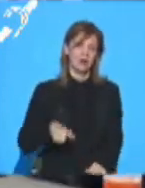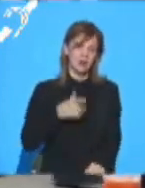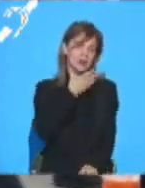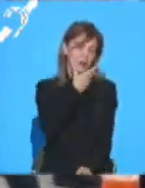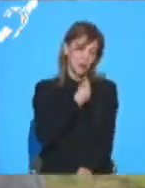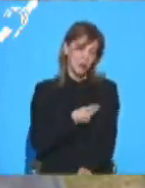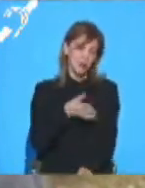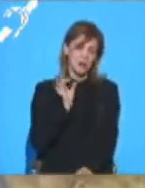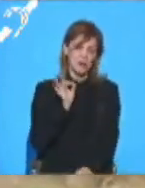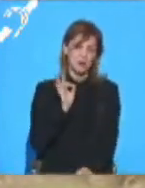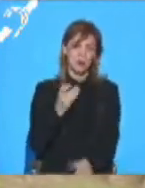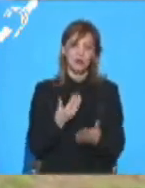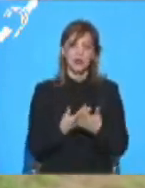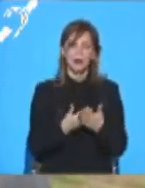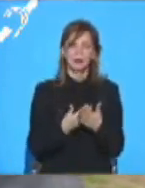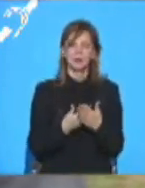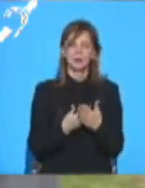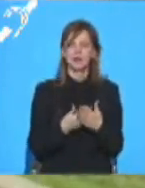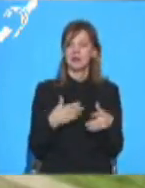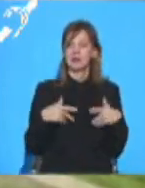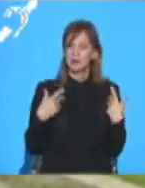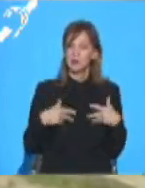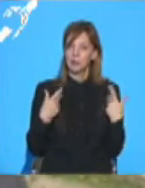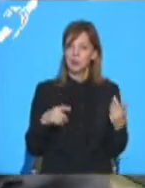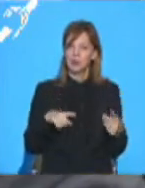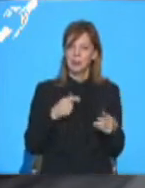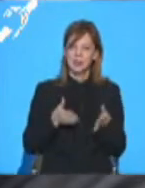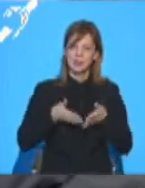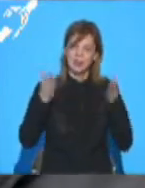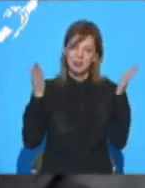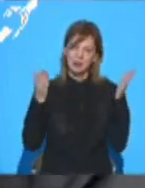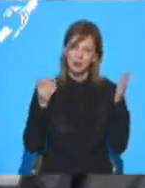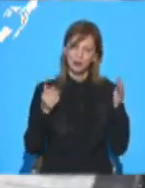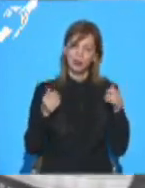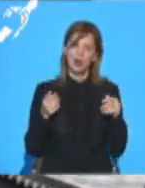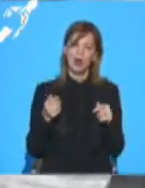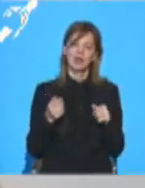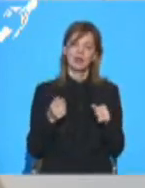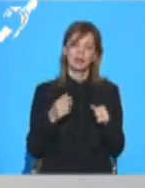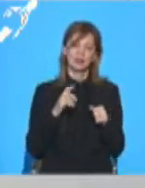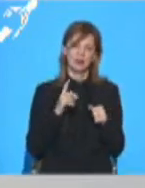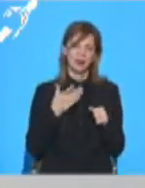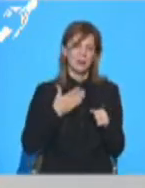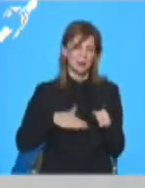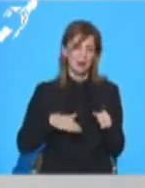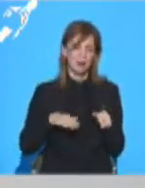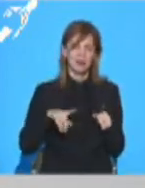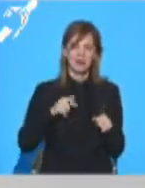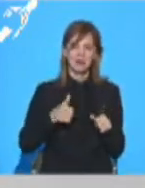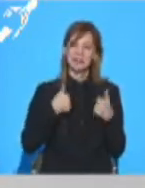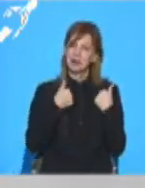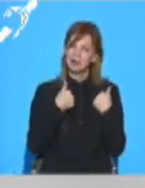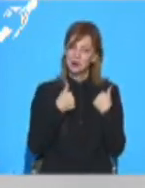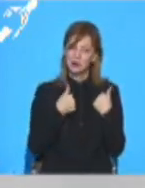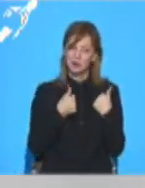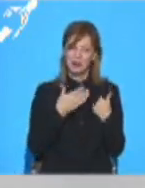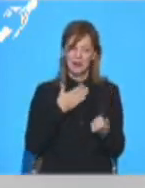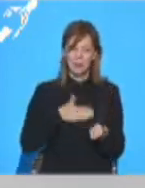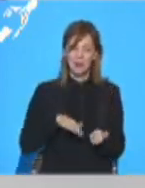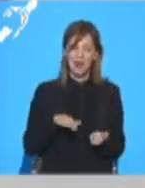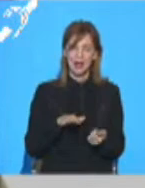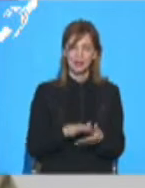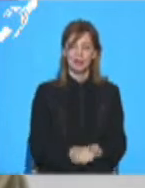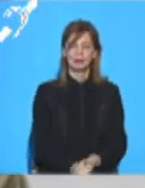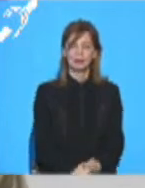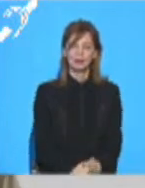ales că tocmai că e sărbătoare și sigur că se bucură. Mi se pare ceva ok. Ce e nou e